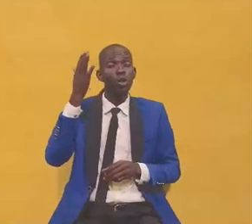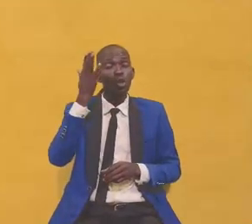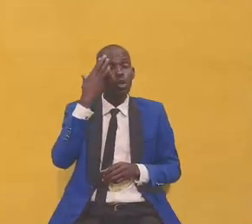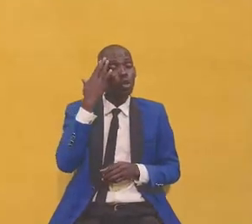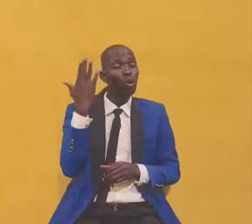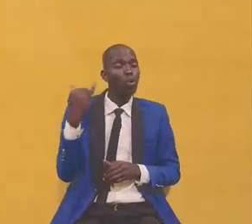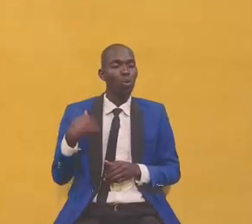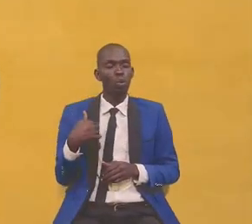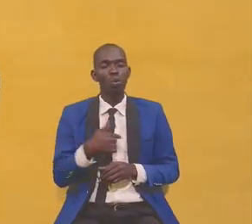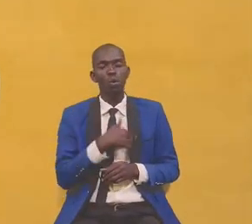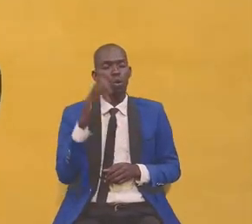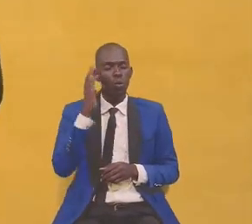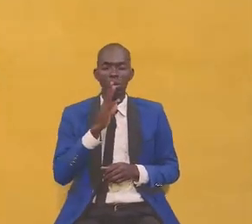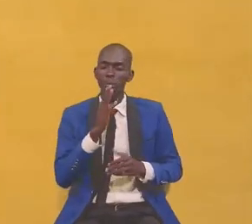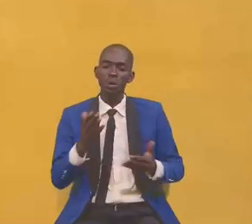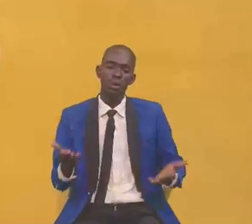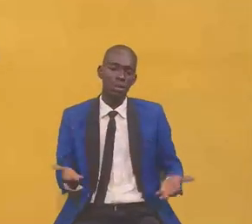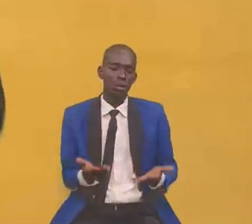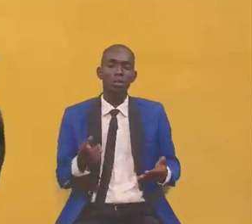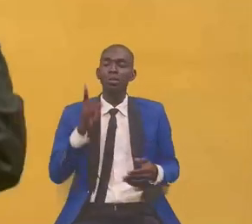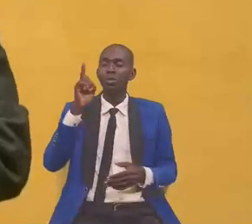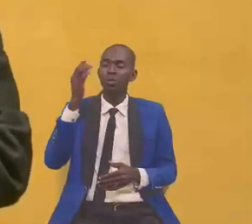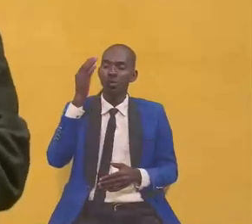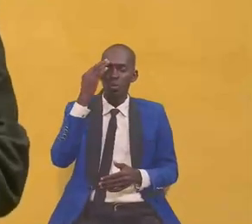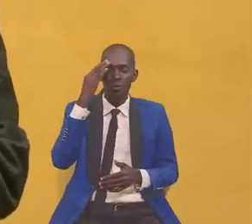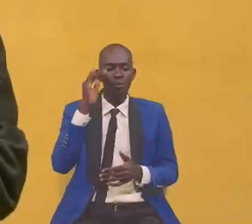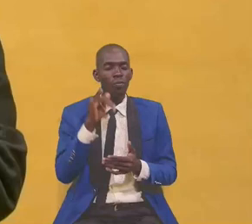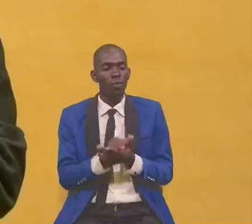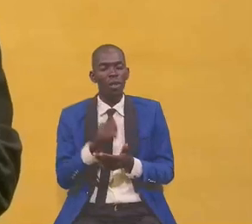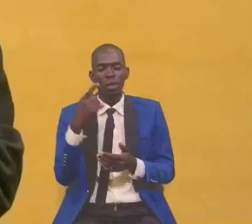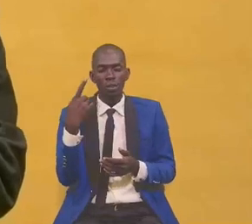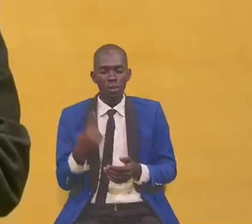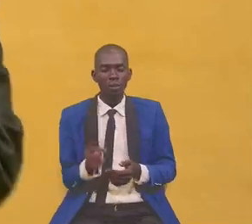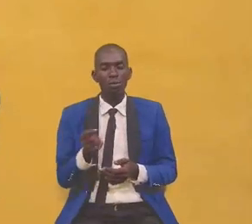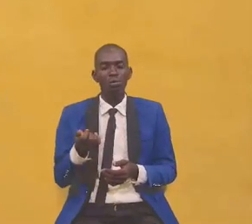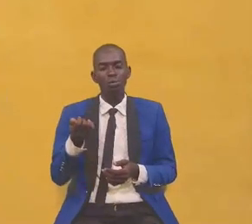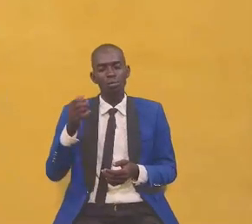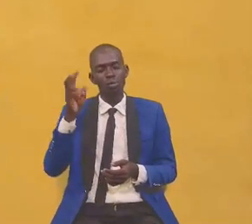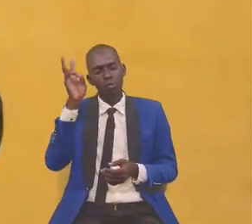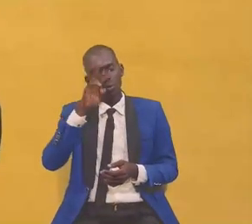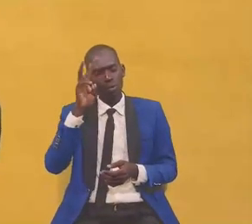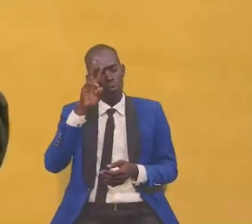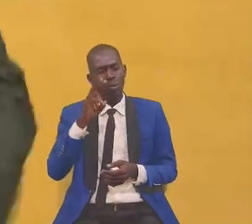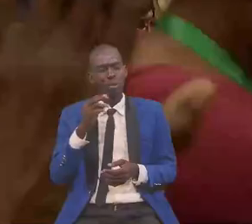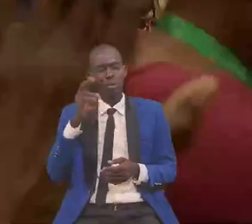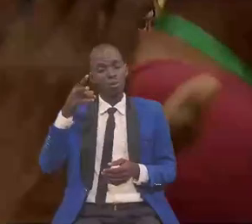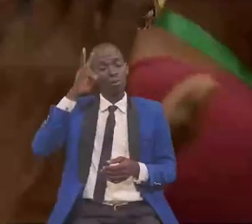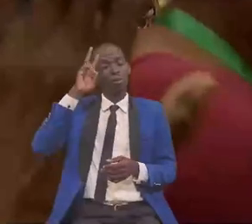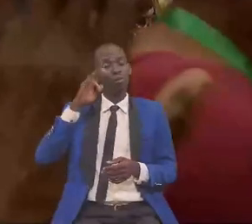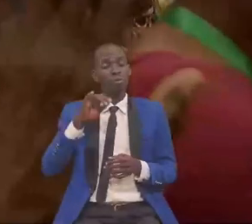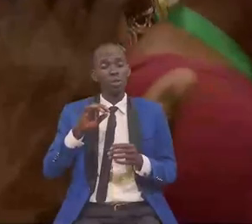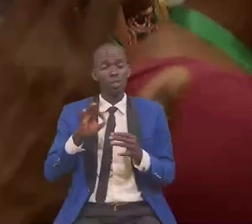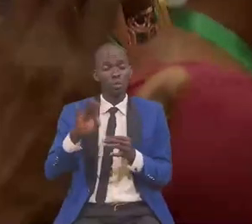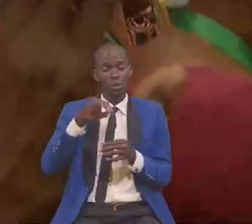Tu sais que nous serons là. Tu savais que les esprits dormants doivent se réveiller.